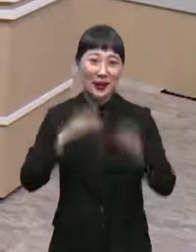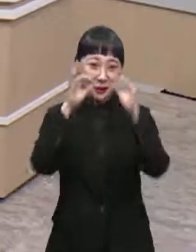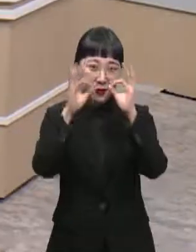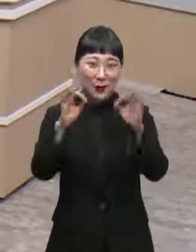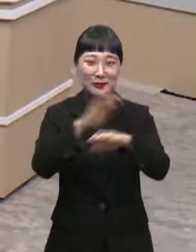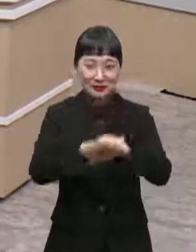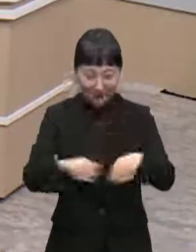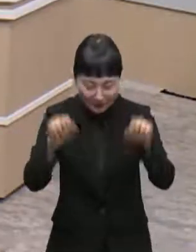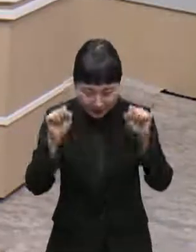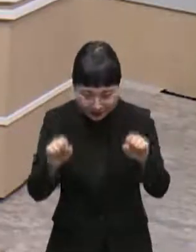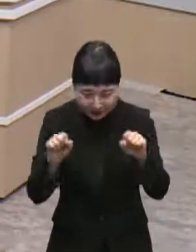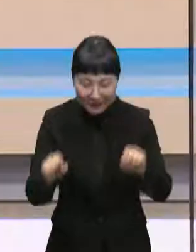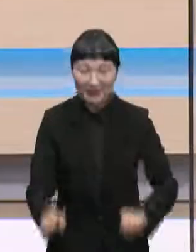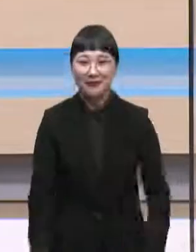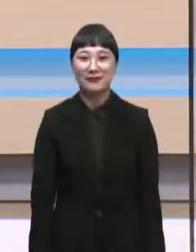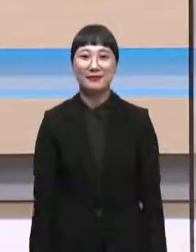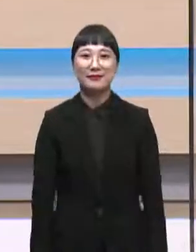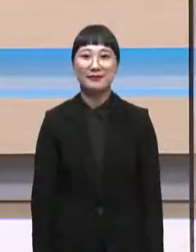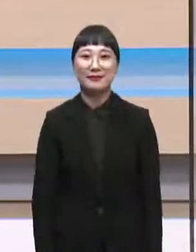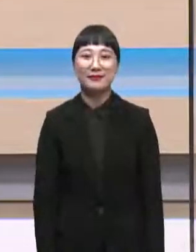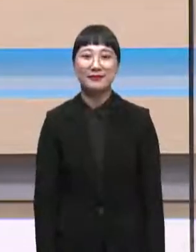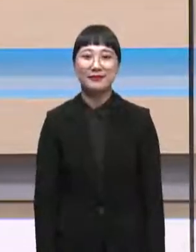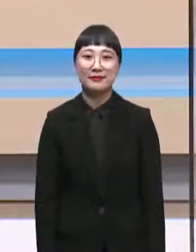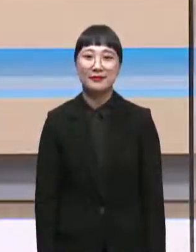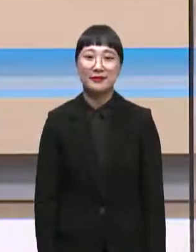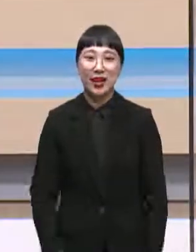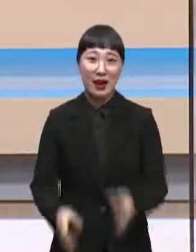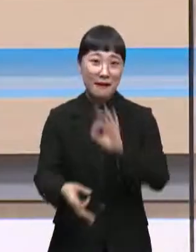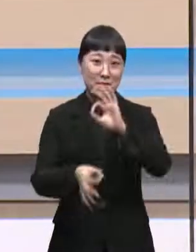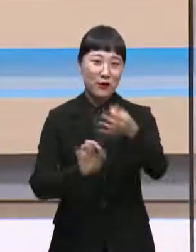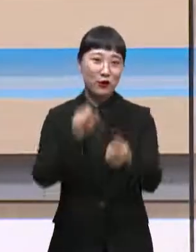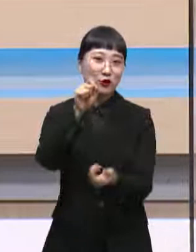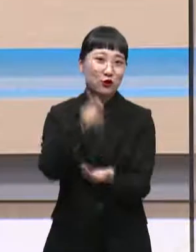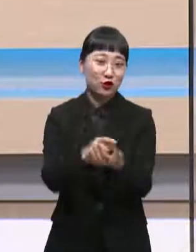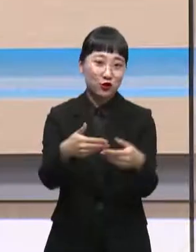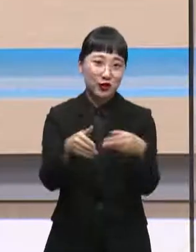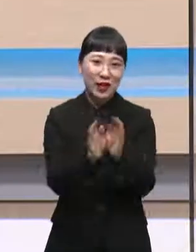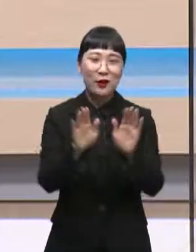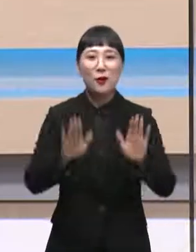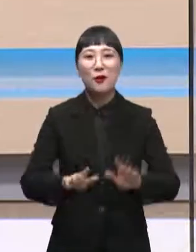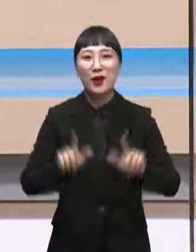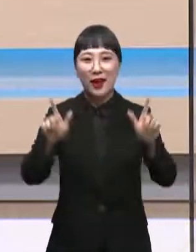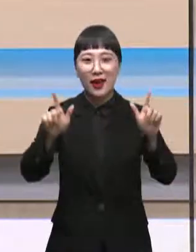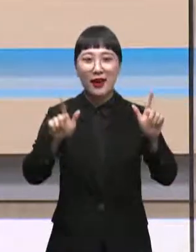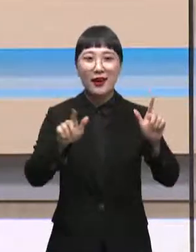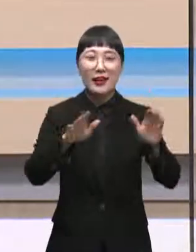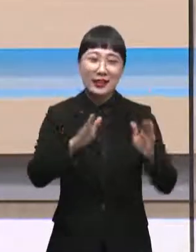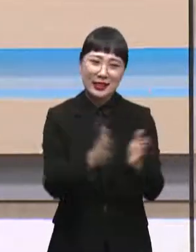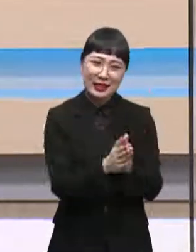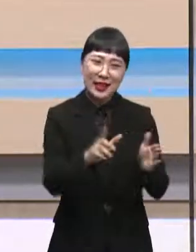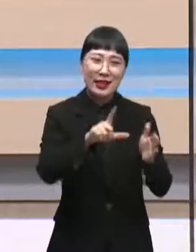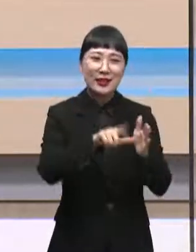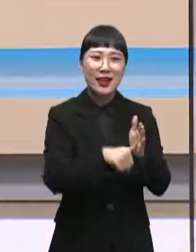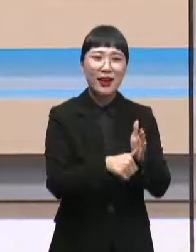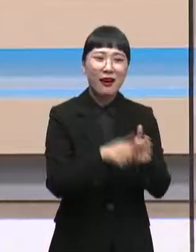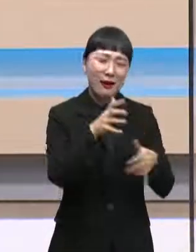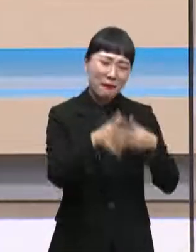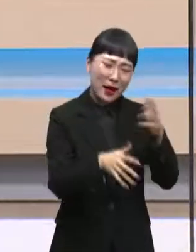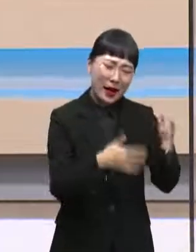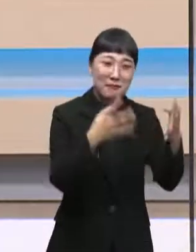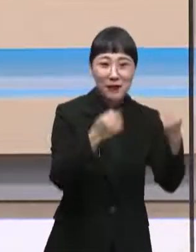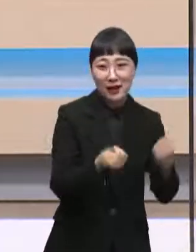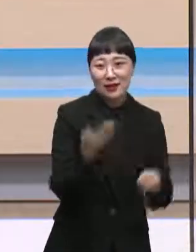안녕하세요 그렇죠 네 풀어주고 인천유나이티드 대우 올 시즌도 시작은 초라했다 찜한 그 끝은 화려해